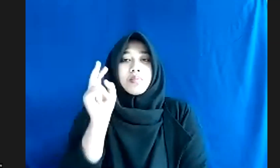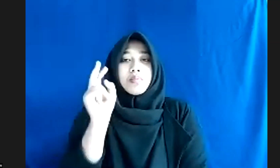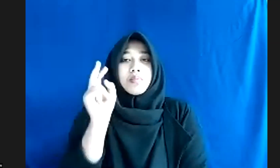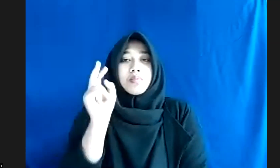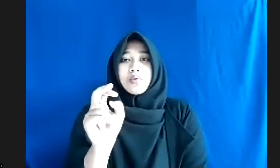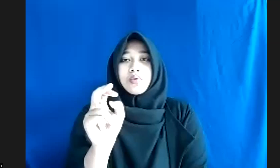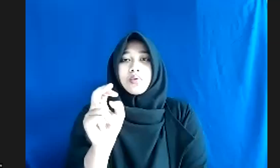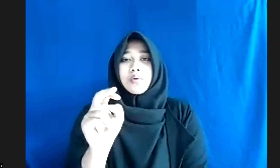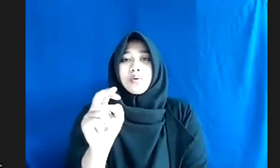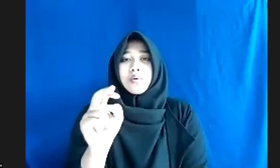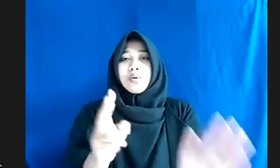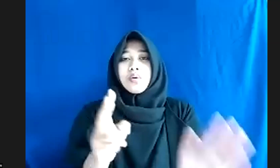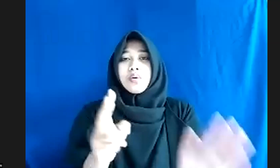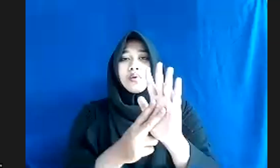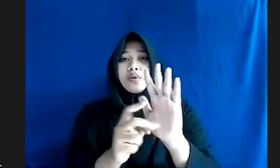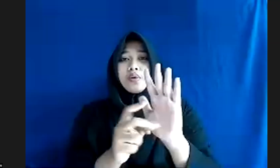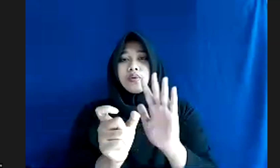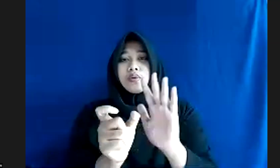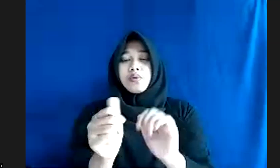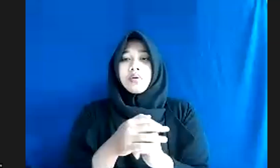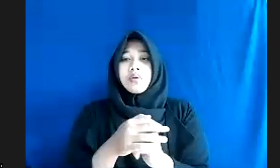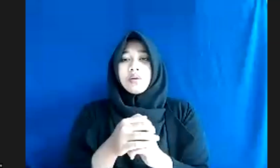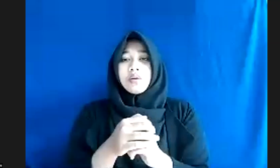dan paparannya tetap